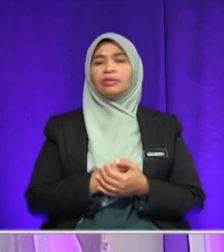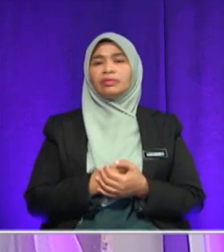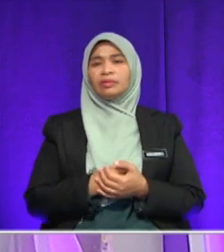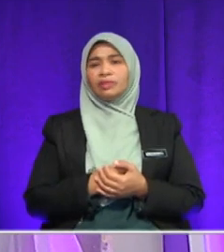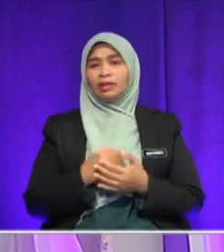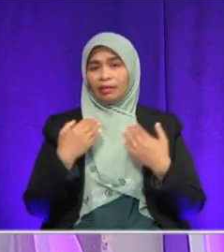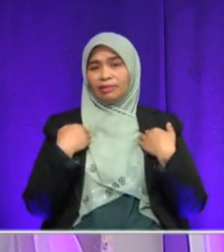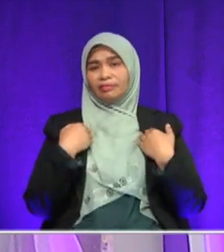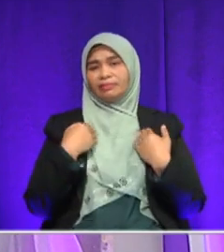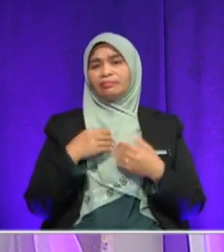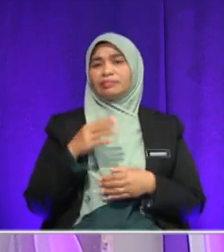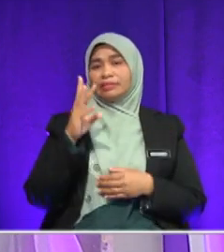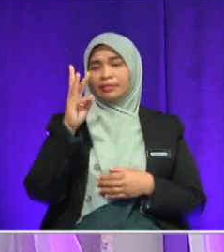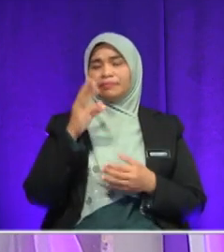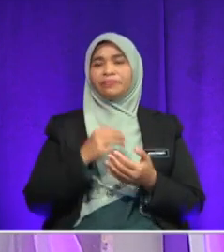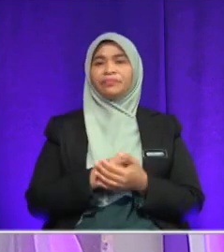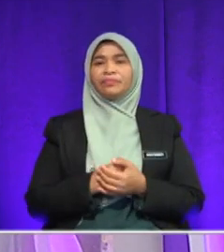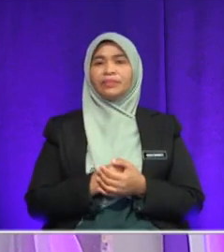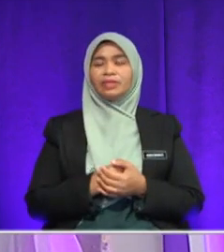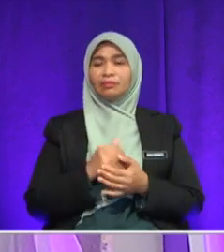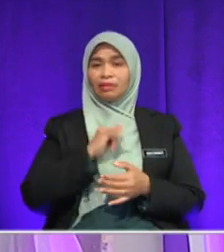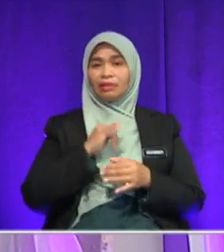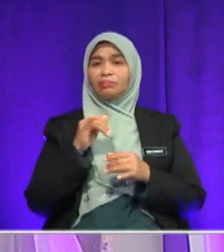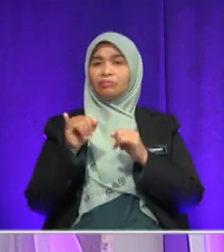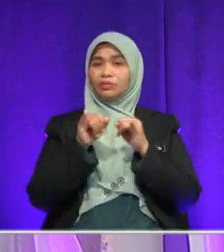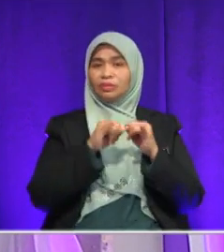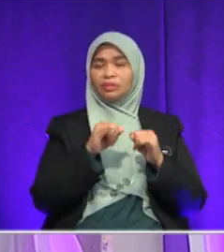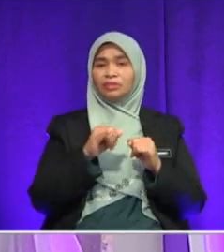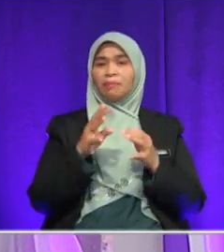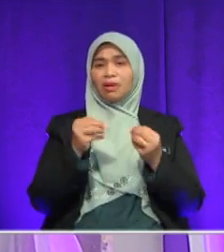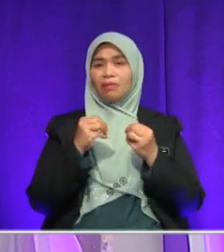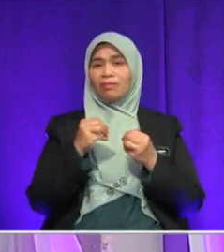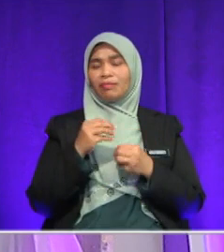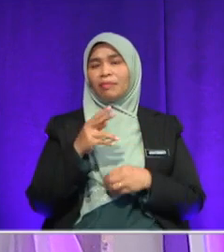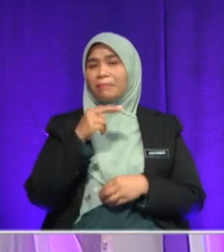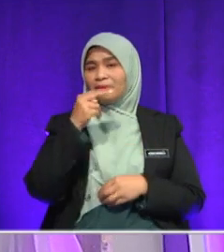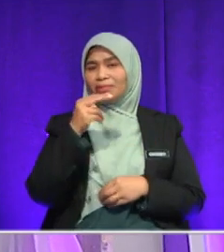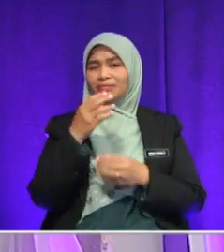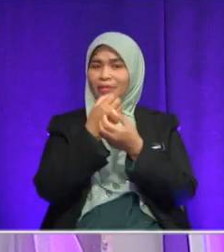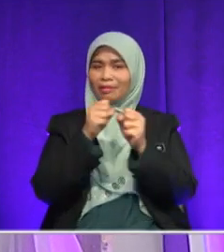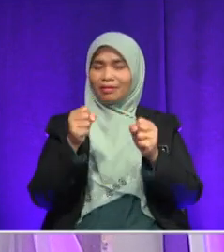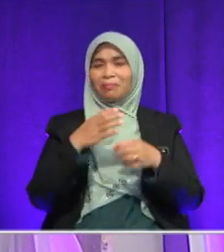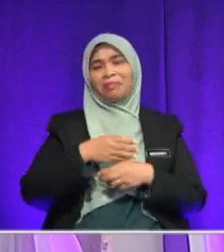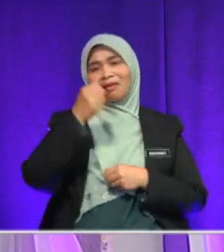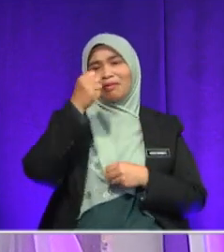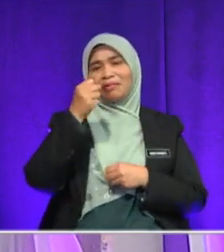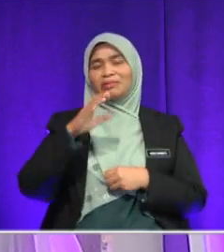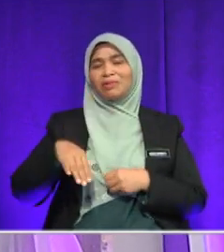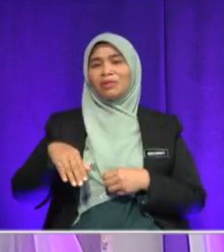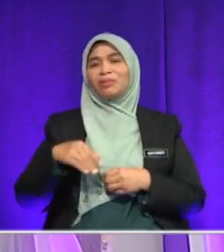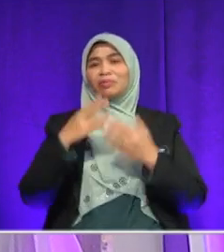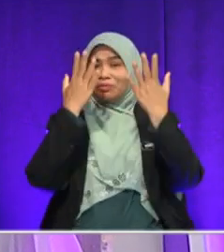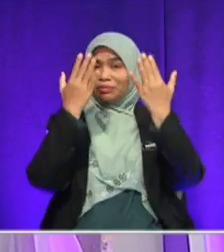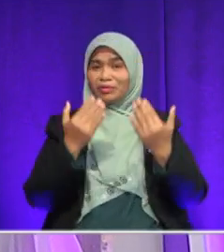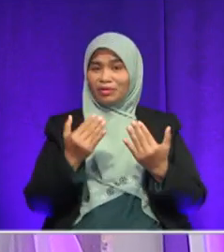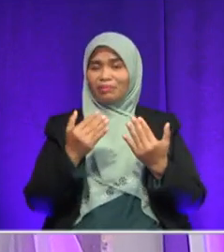depan dan juga dasar kerajaan. Saya juga ingin berpesan sedikit. Ingat tak peribahasa sediakan payung sebelum hujan, cikgu. Eh? Yeah. Sediakan payung